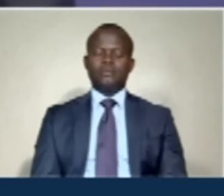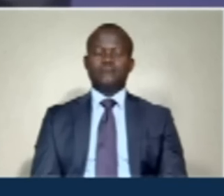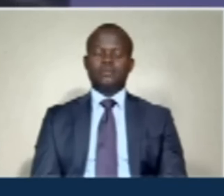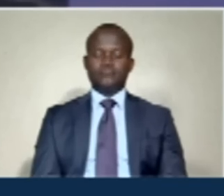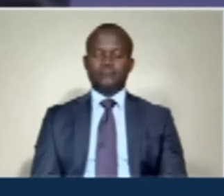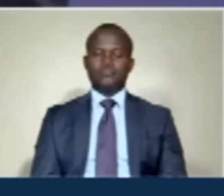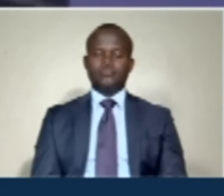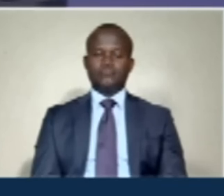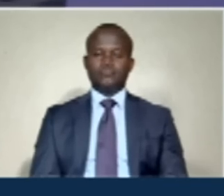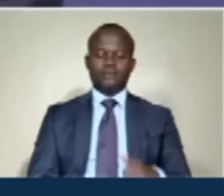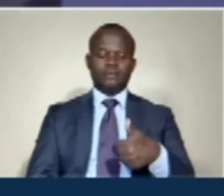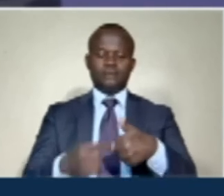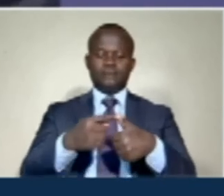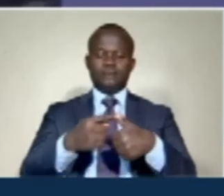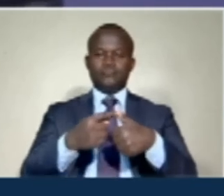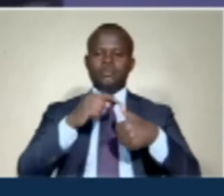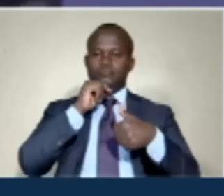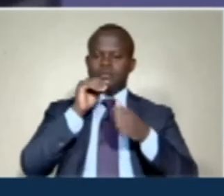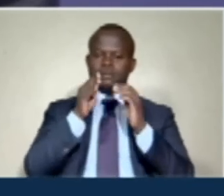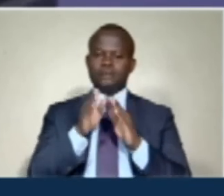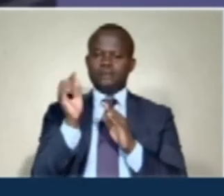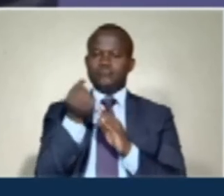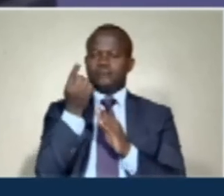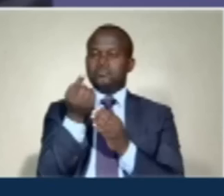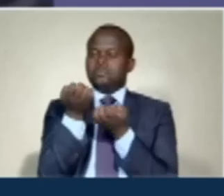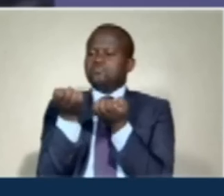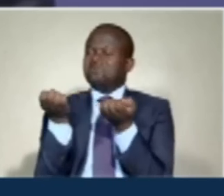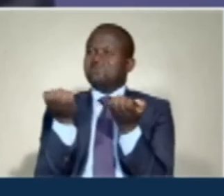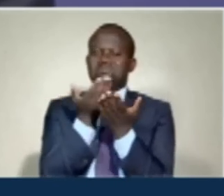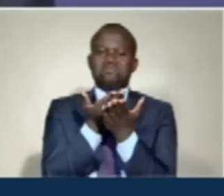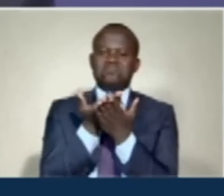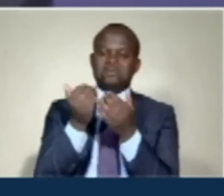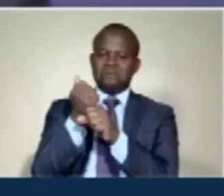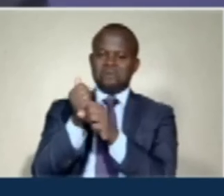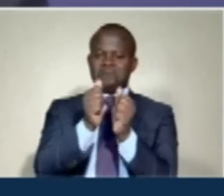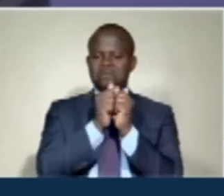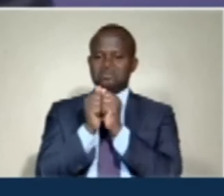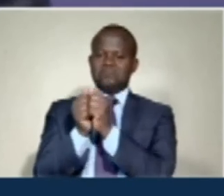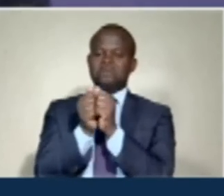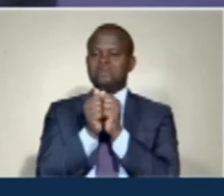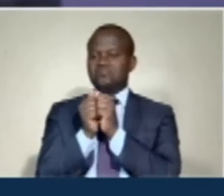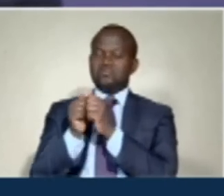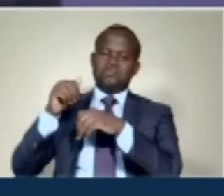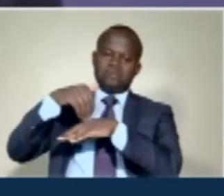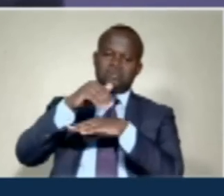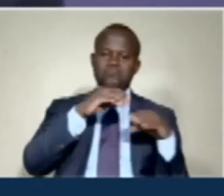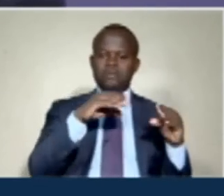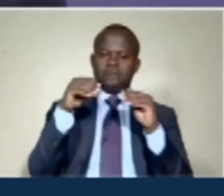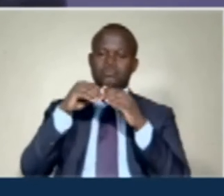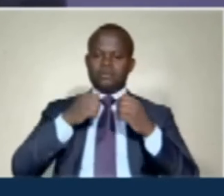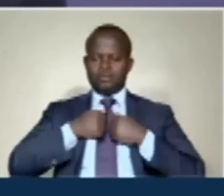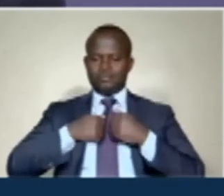Rwanda. Mbere na mbere nta muntu n'umwe twasabye ko dukorana cyangwa kohereza abimukira mu